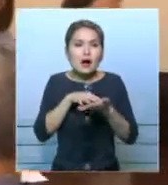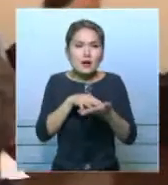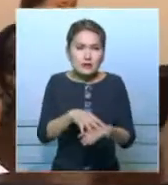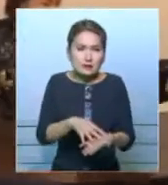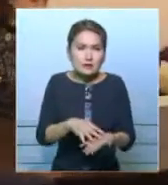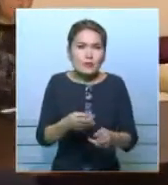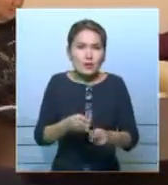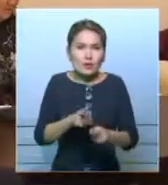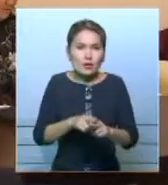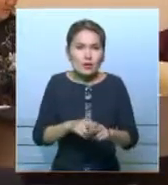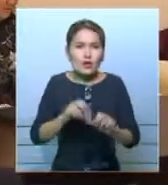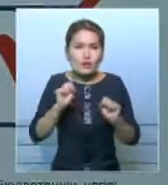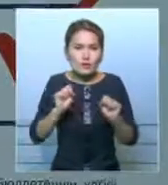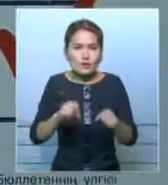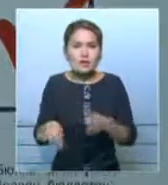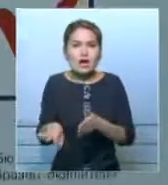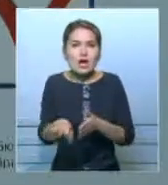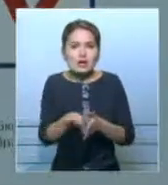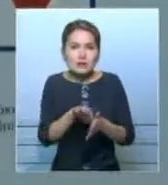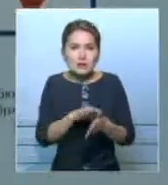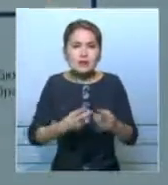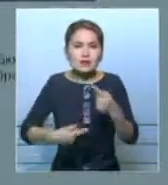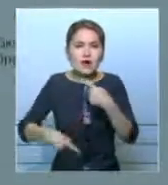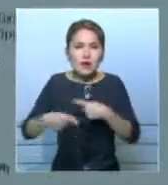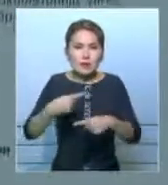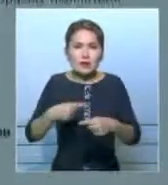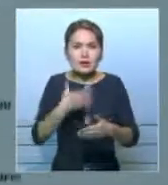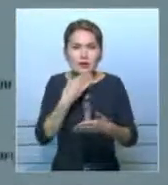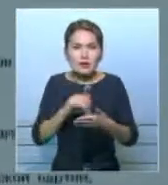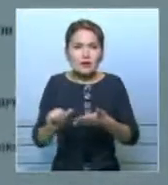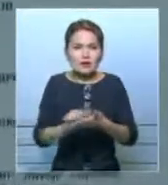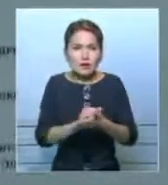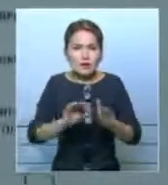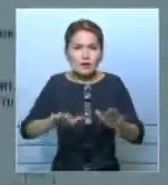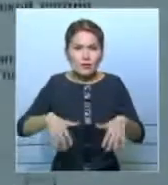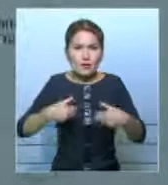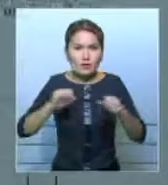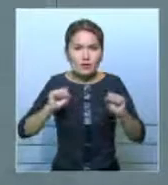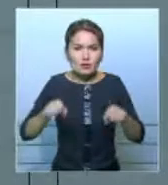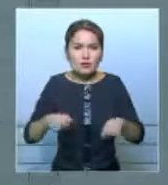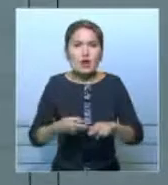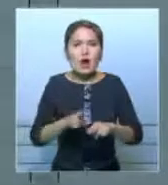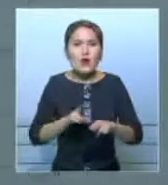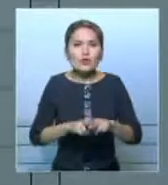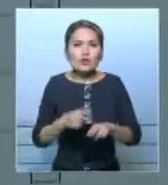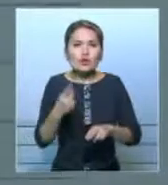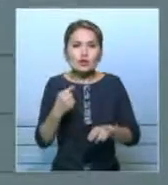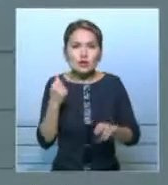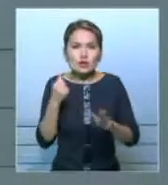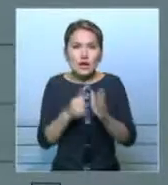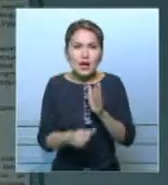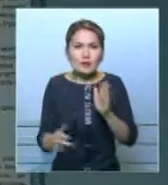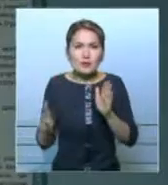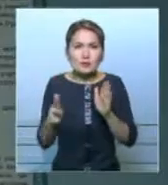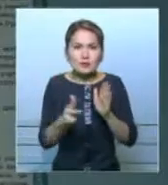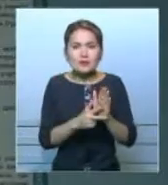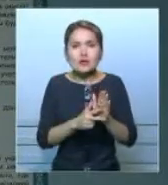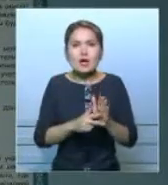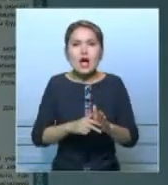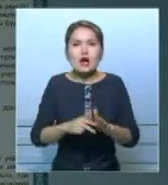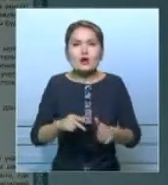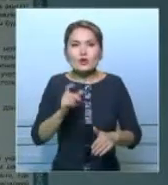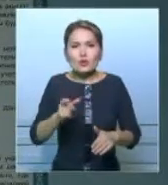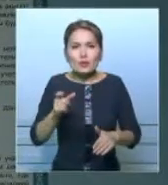жіберуге немесе жақындарына сенімхат беру арқылы да алуға болады. Айта кетейік, қалалық мәслихат депутаттығына ұсыныс берген